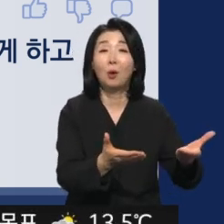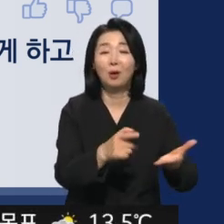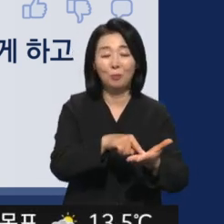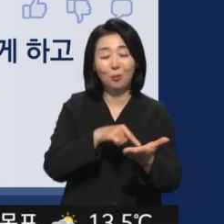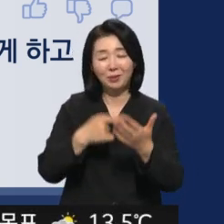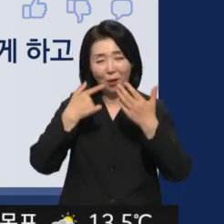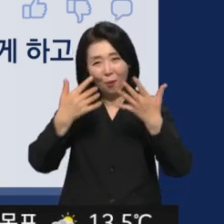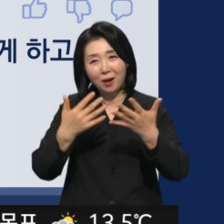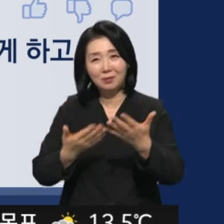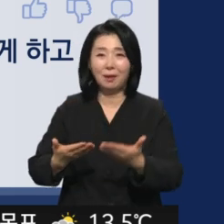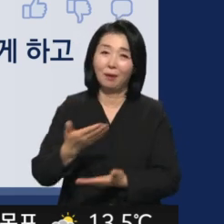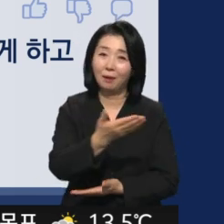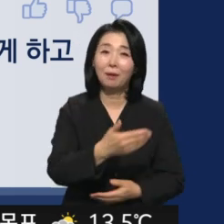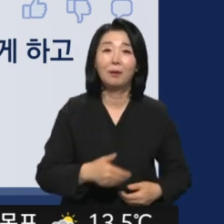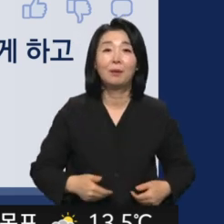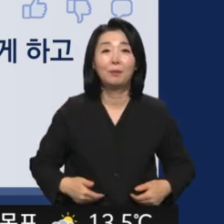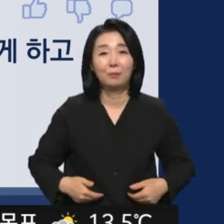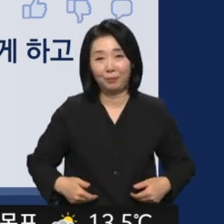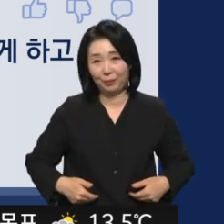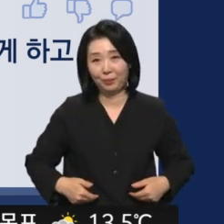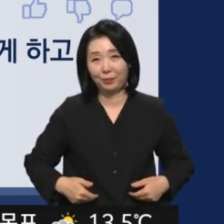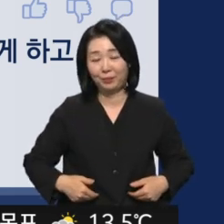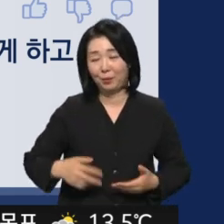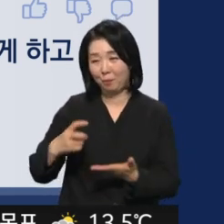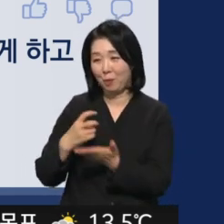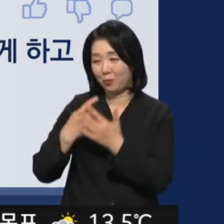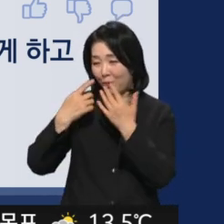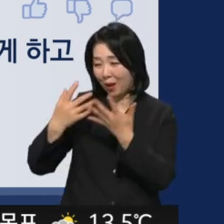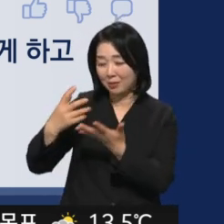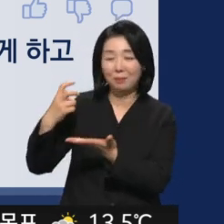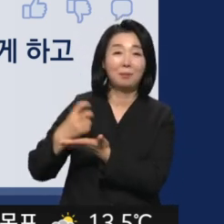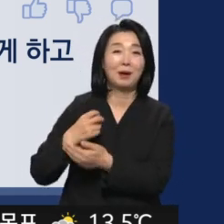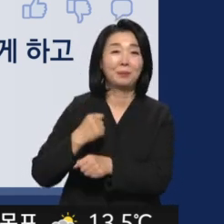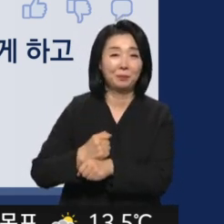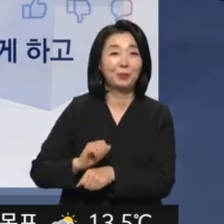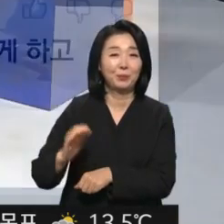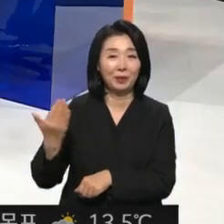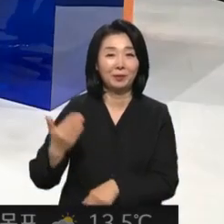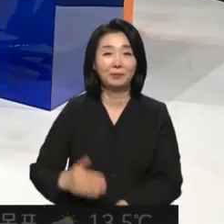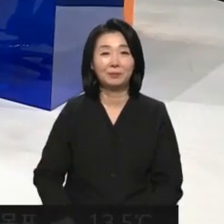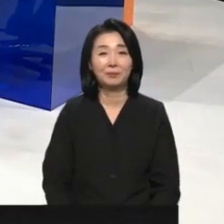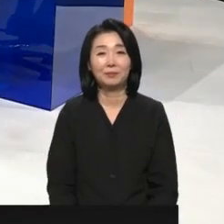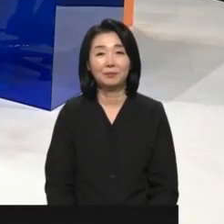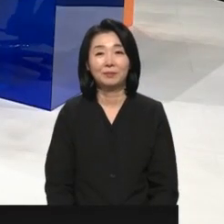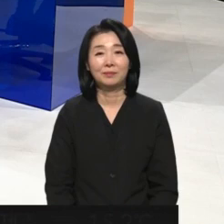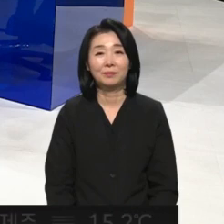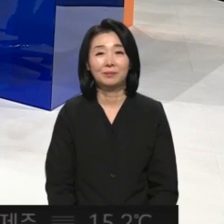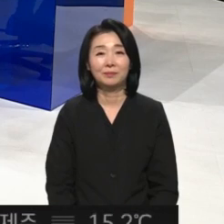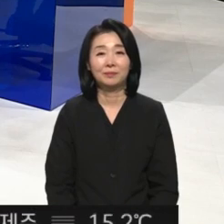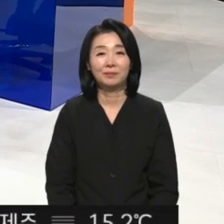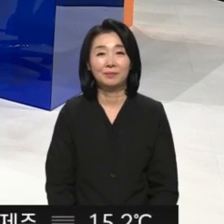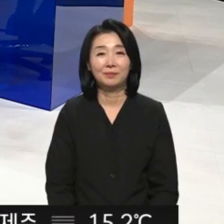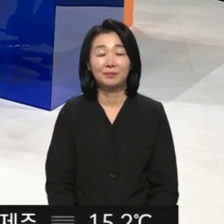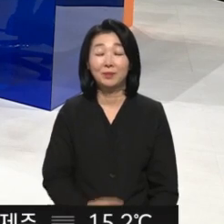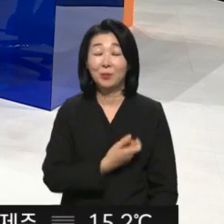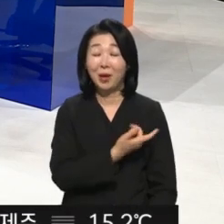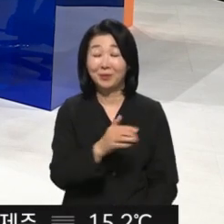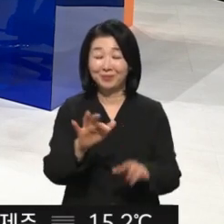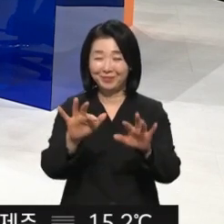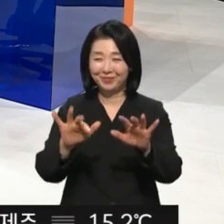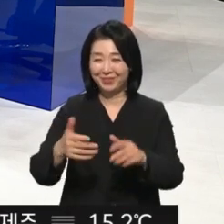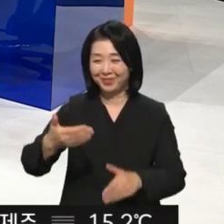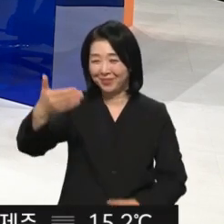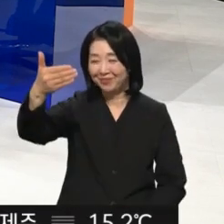보상은 확실히 될 수 있도록 정부가 법적으로 확실히 보장하면 된다라고 하셨습니다. 이어서 정의원분들께서